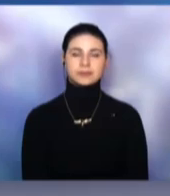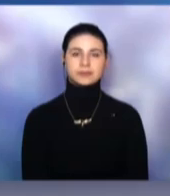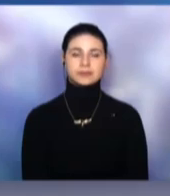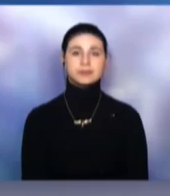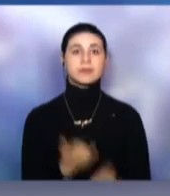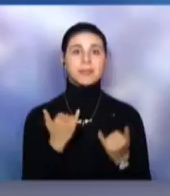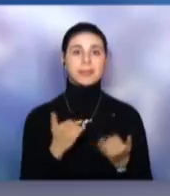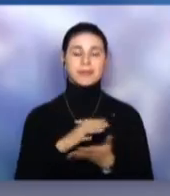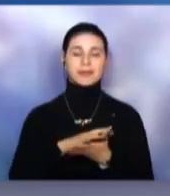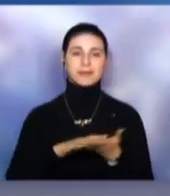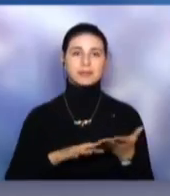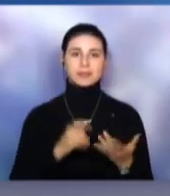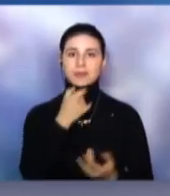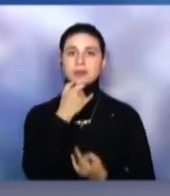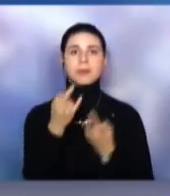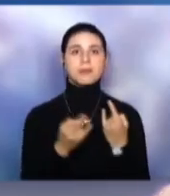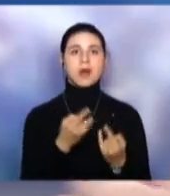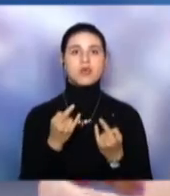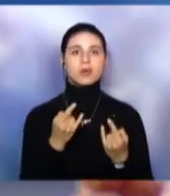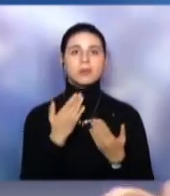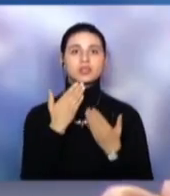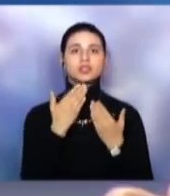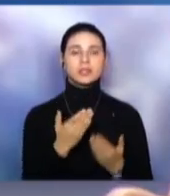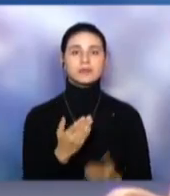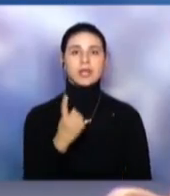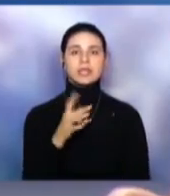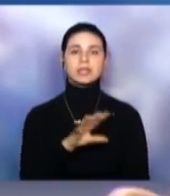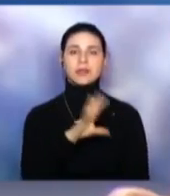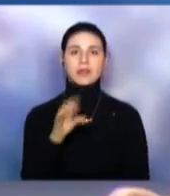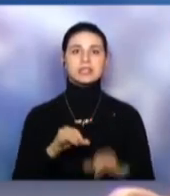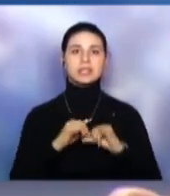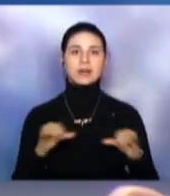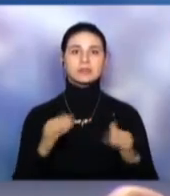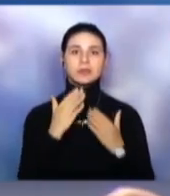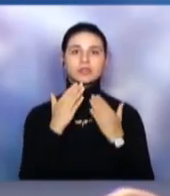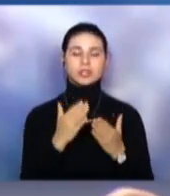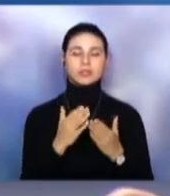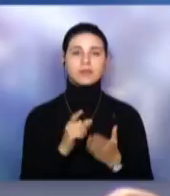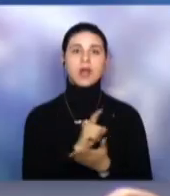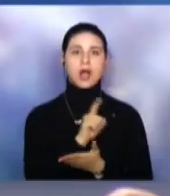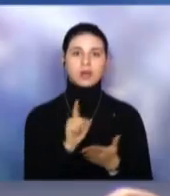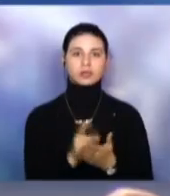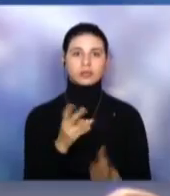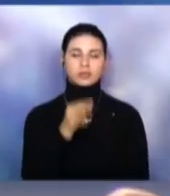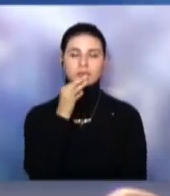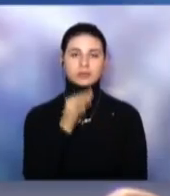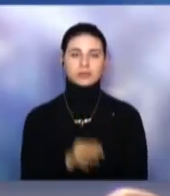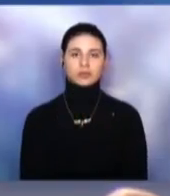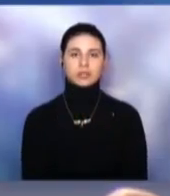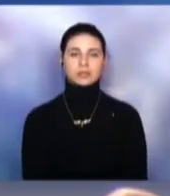ჩვენ გავაგრძელებთ მაყურებელთა კითხვებით. ერთ-ერთი ყველაზე გავრცელებული კითხვა, რომელიც უნდა განვაზოგოთ, ბატონ